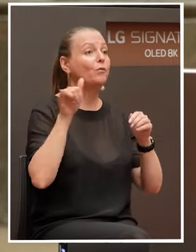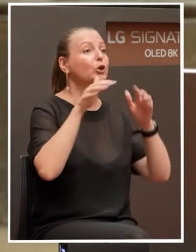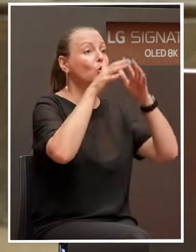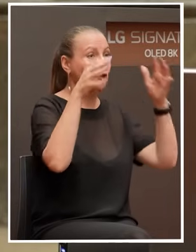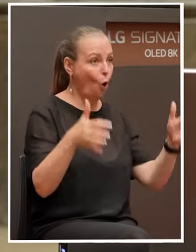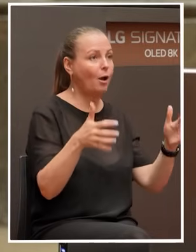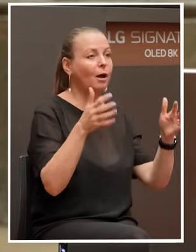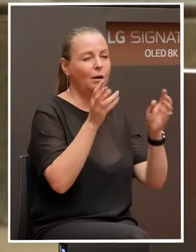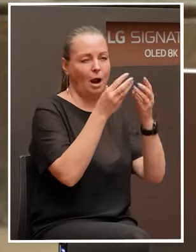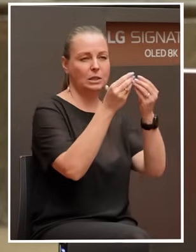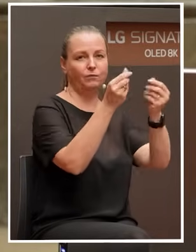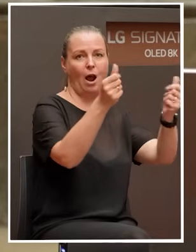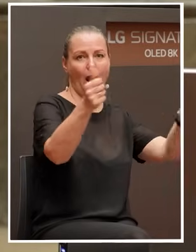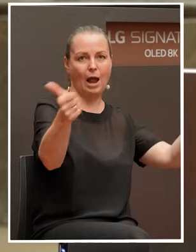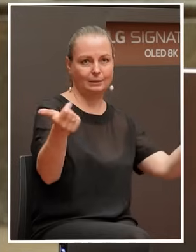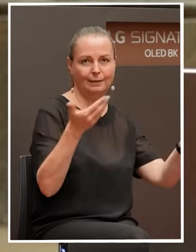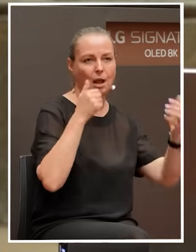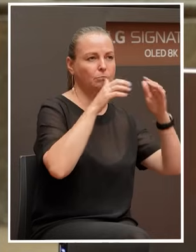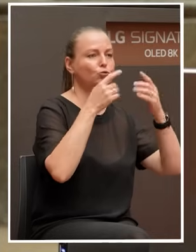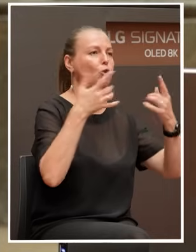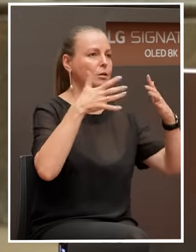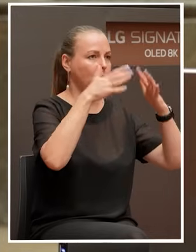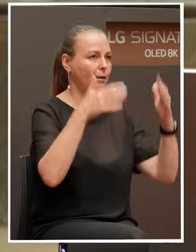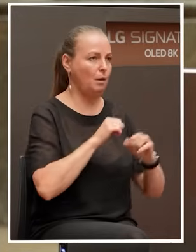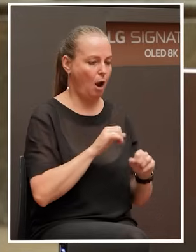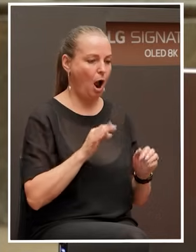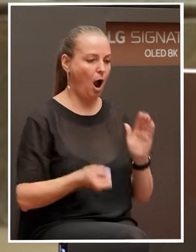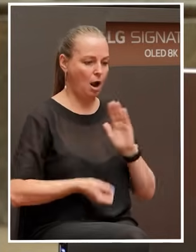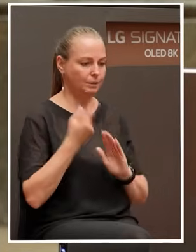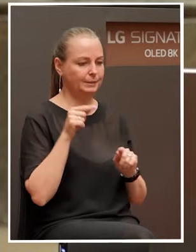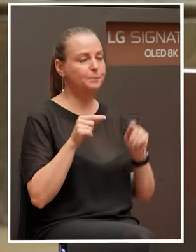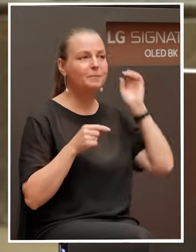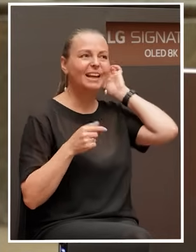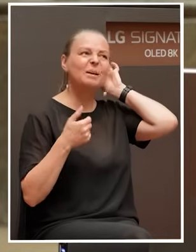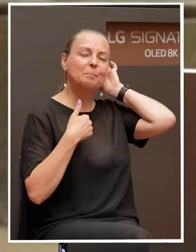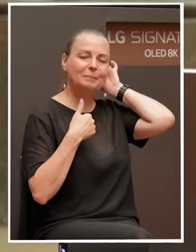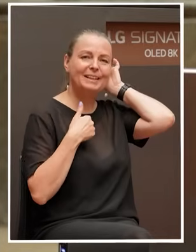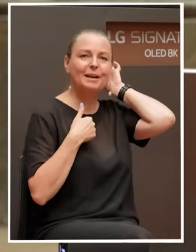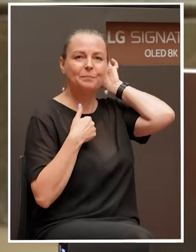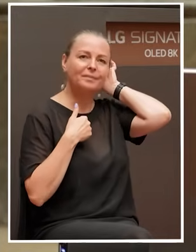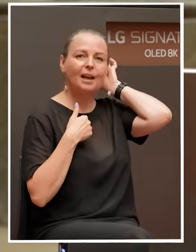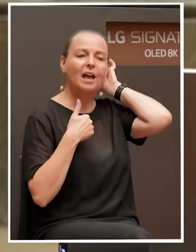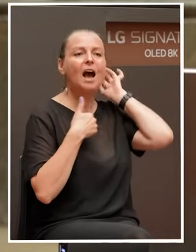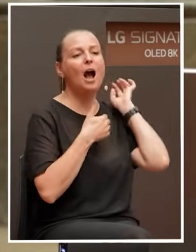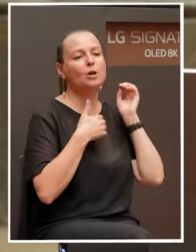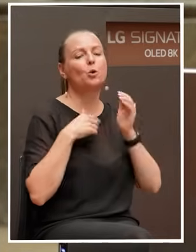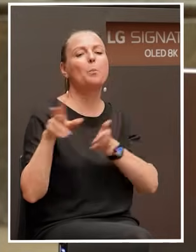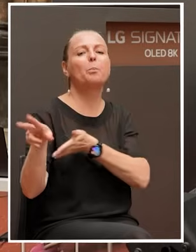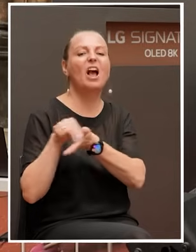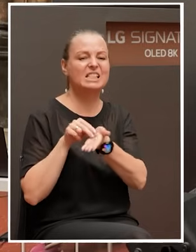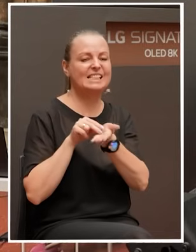атмосфере. А здесь оказывается, что... Ну, меня подмывает, конечно, процитировать бравого солдата